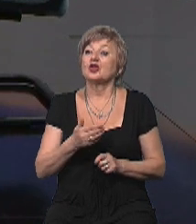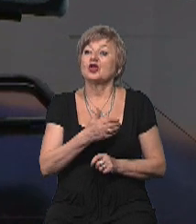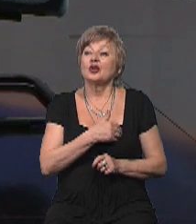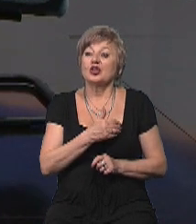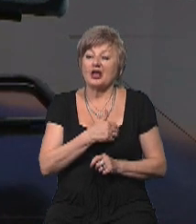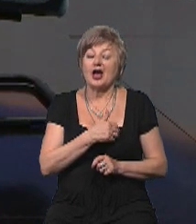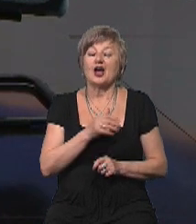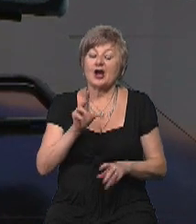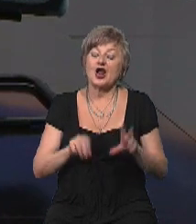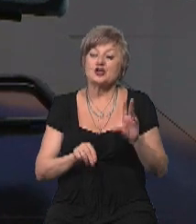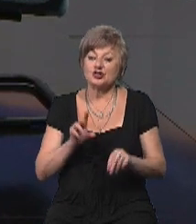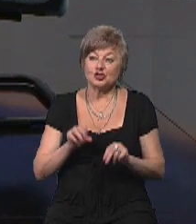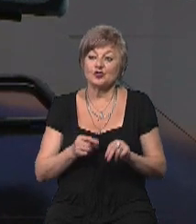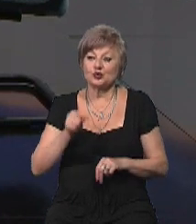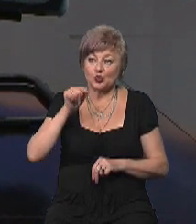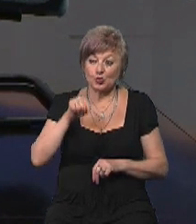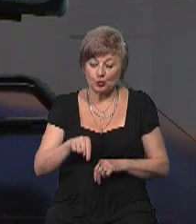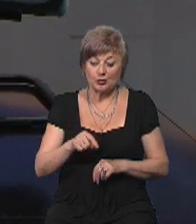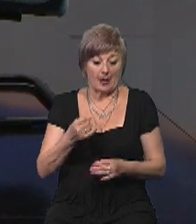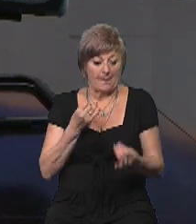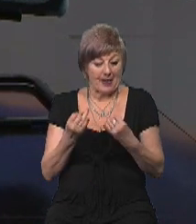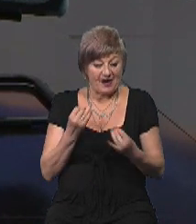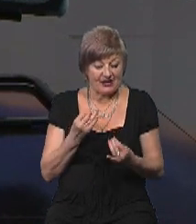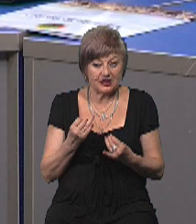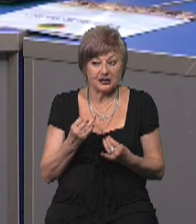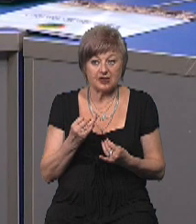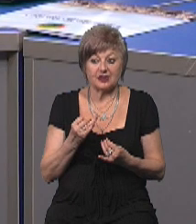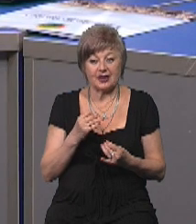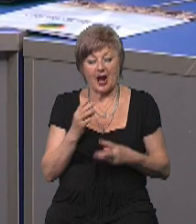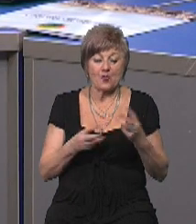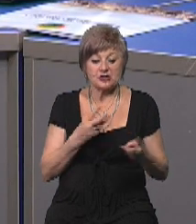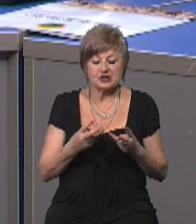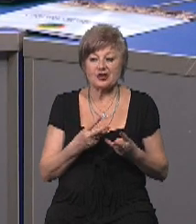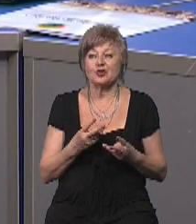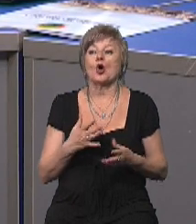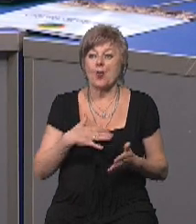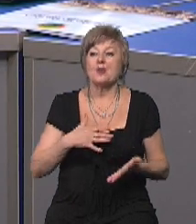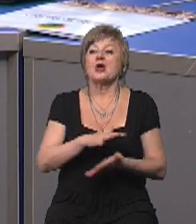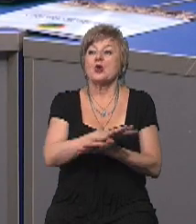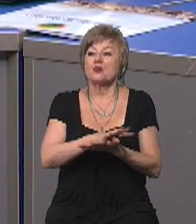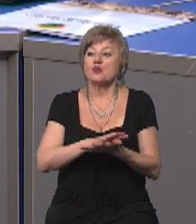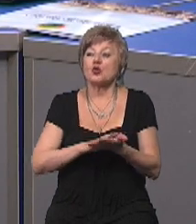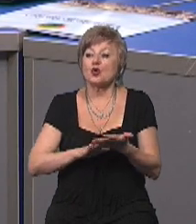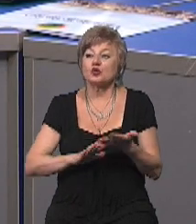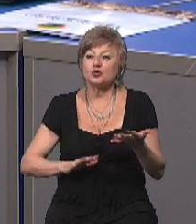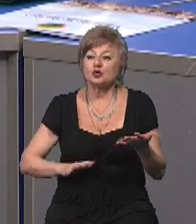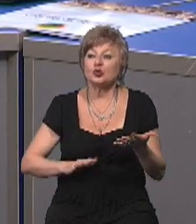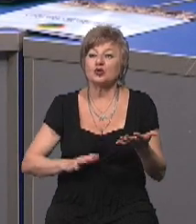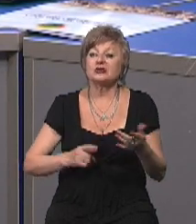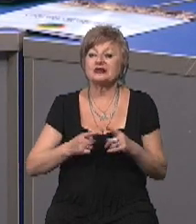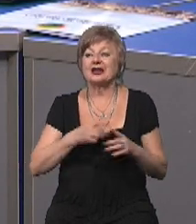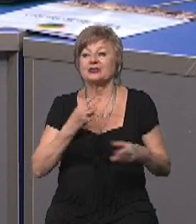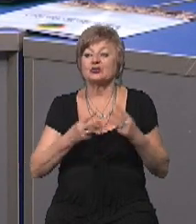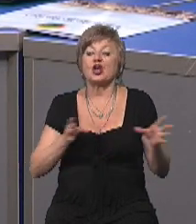дуже розраховую, що ми от тут поговорили так емоційно, і ми продовжимо далі, не дивлячись на ці